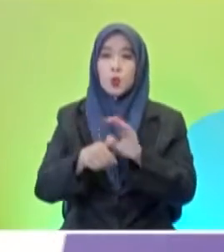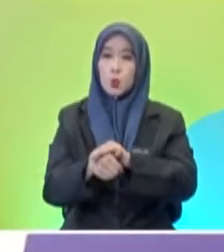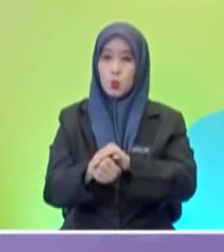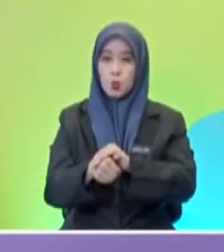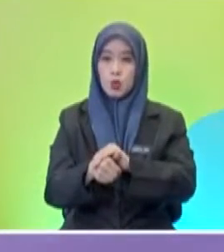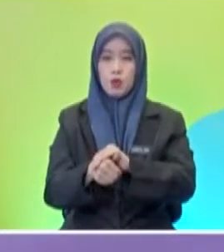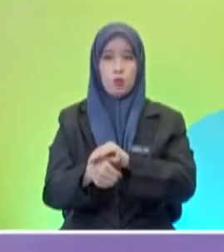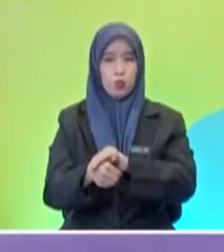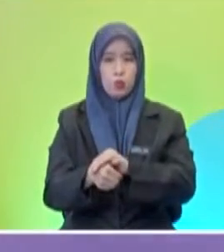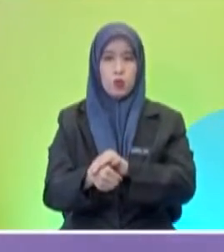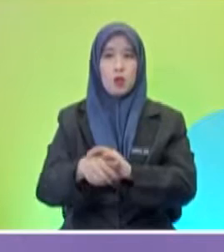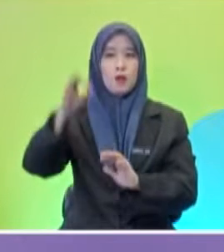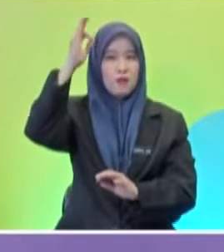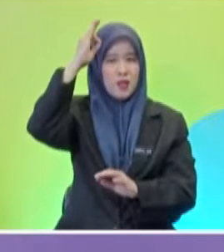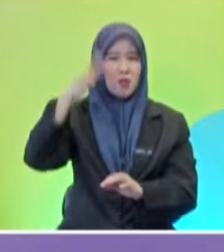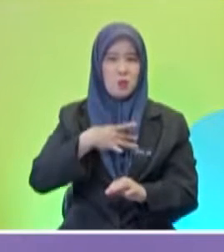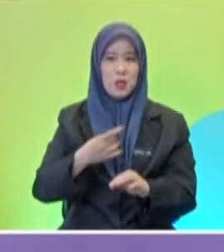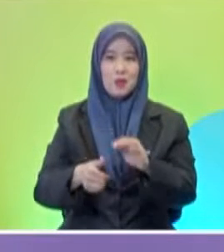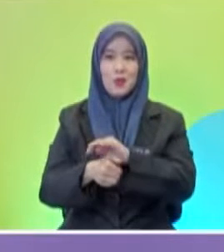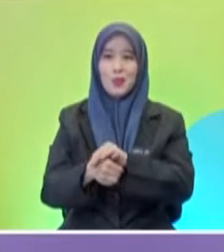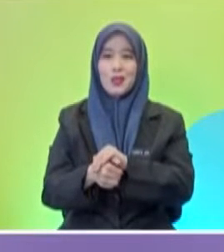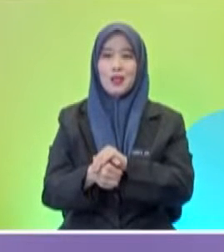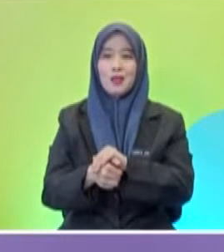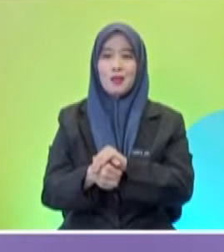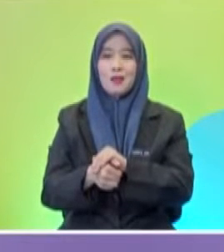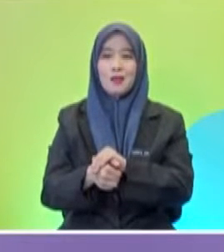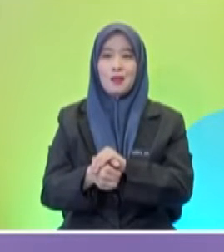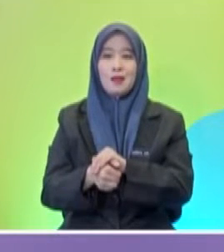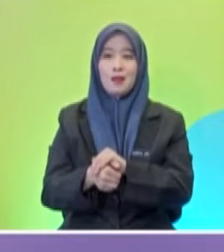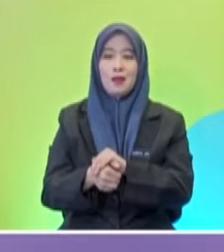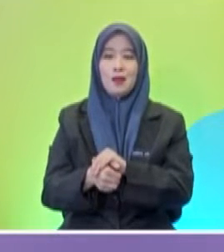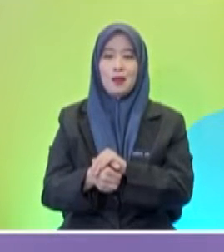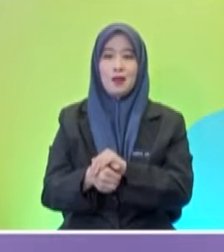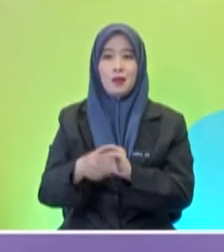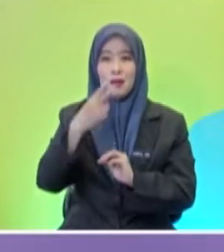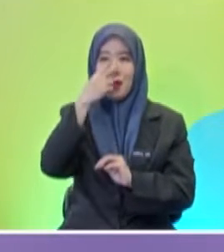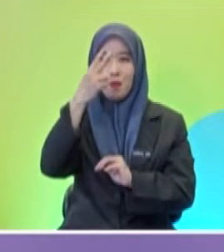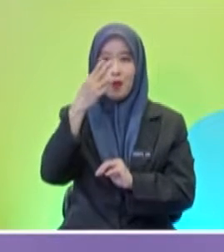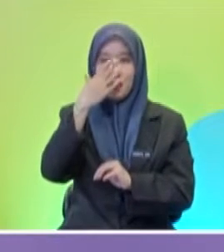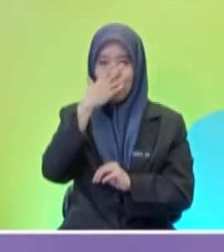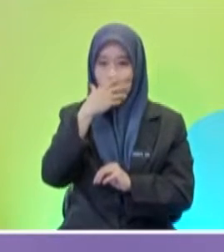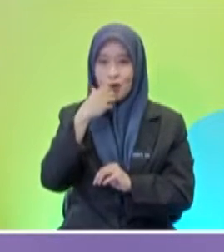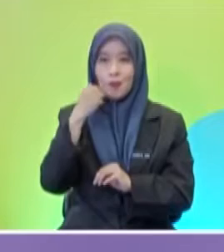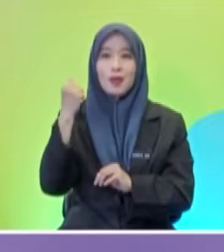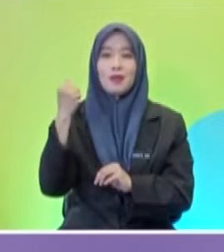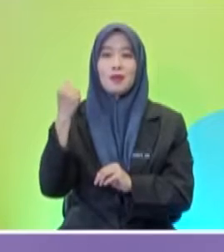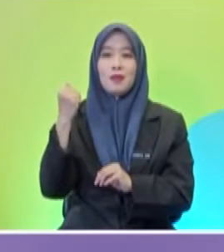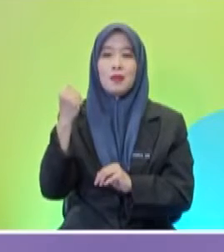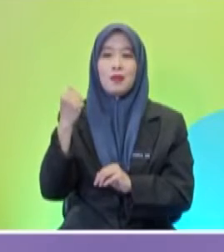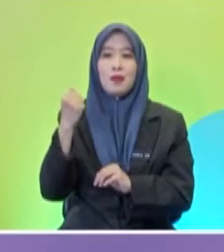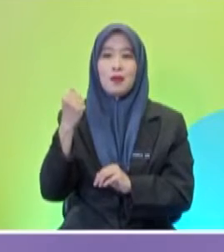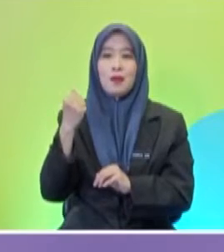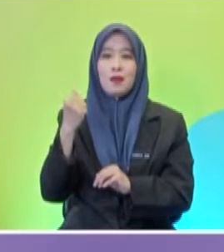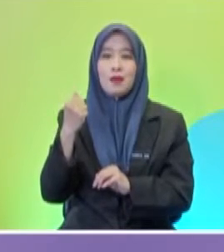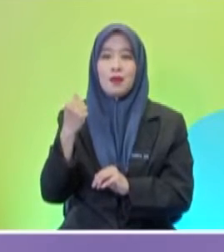Fizi suka bela kura-kura ni. Ha, kura-kura. Ha, kura-kura. Ha, nampak comel aja. Betul cikgu. Tapi abang Fizi kata